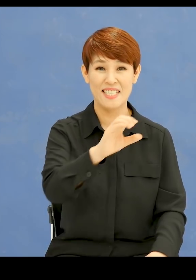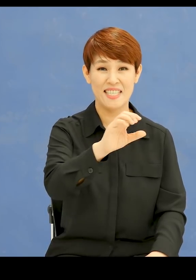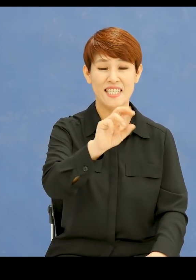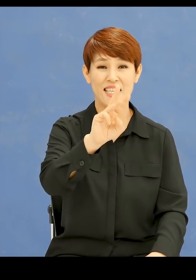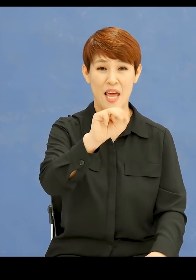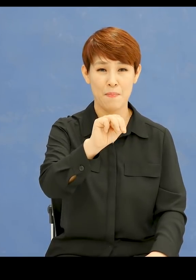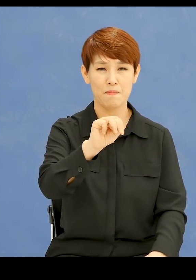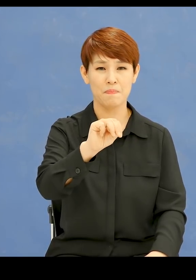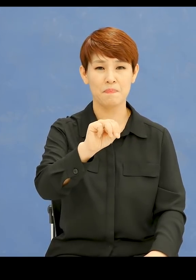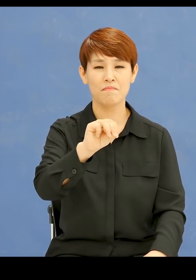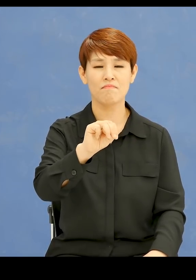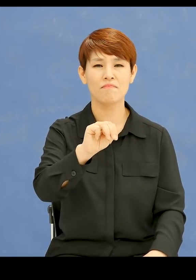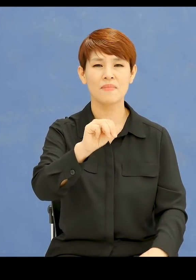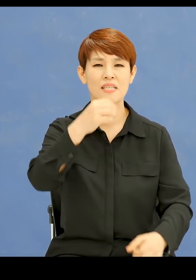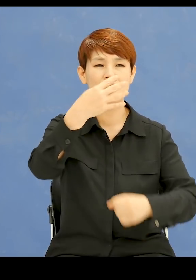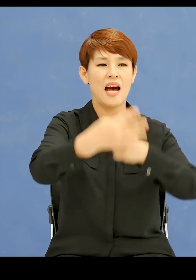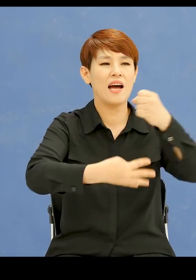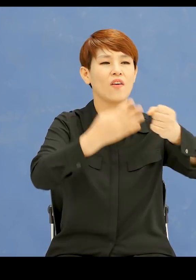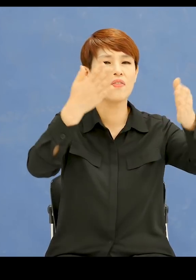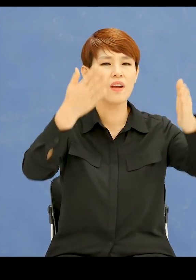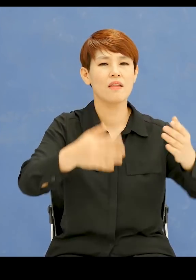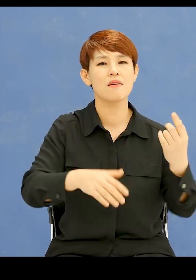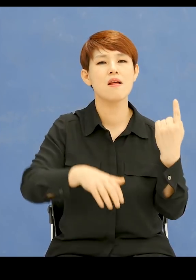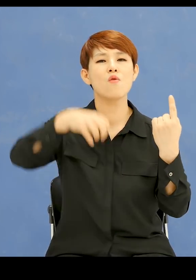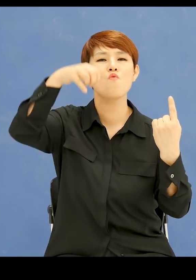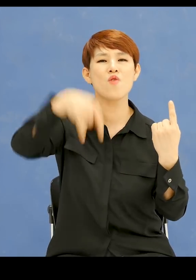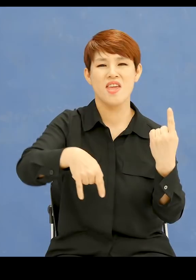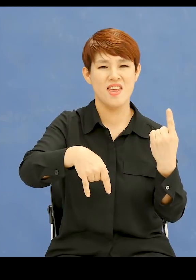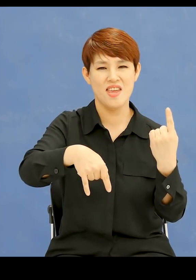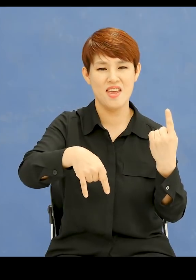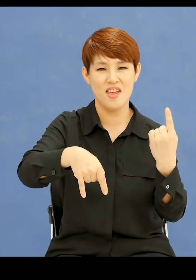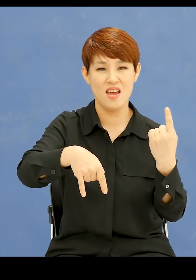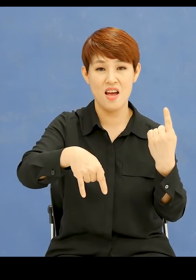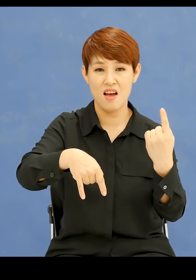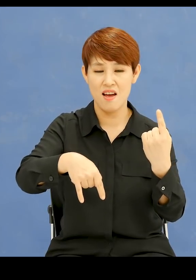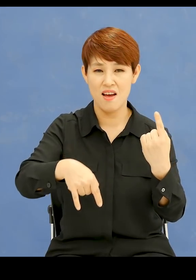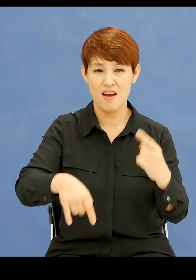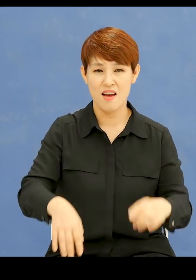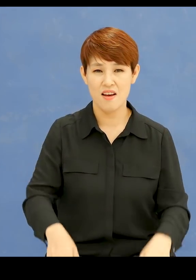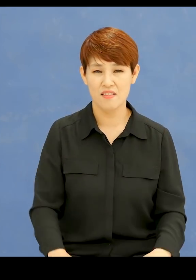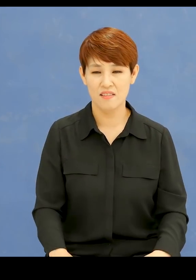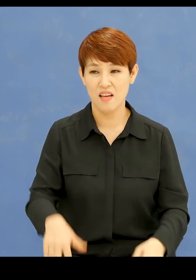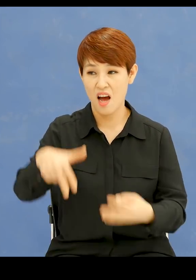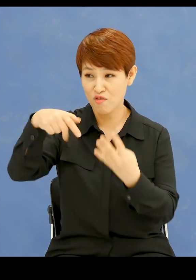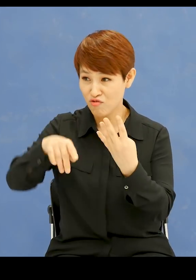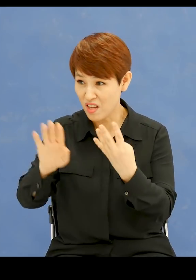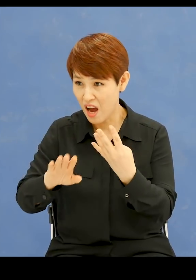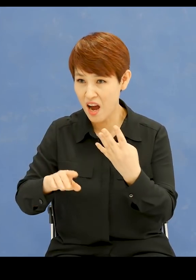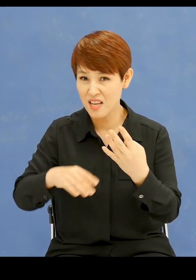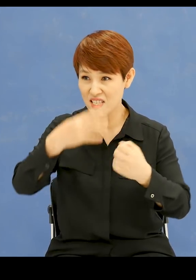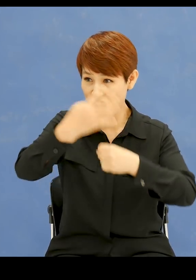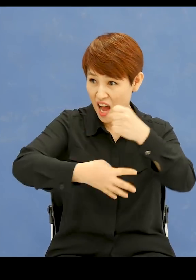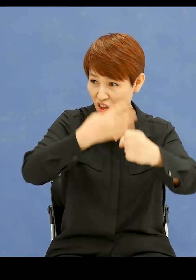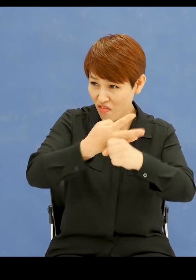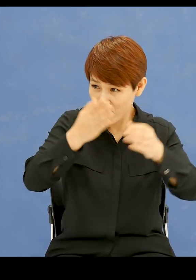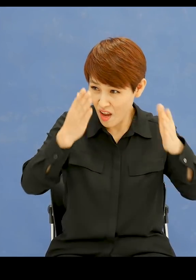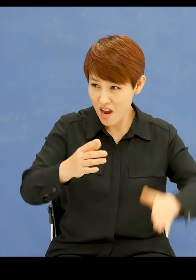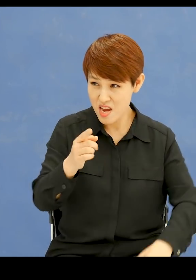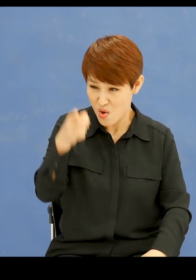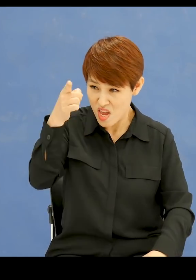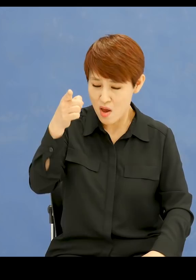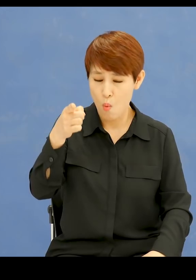차트에서 4주간 1위. 4년입니다. 4년. 4년간. 4주가 아니고 4년간이죠. 네, 4년. 예배 파트에서.